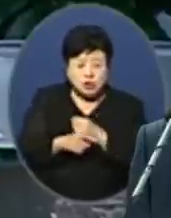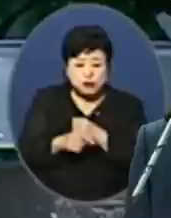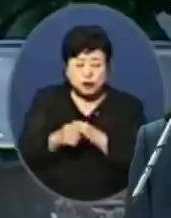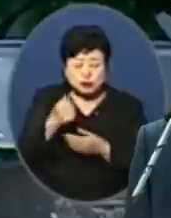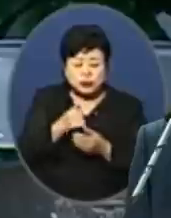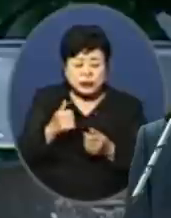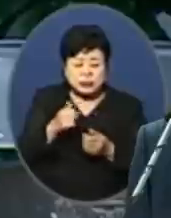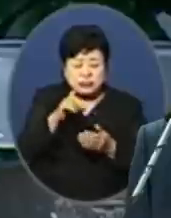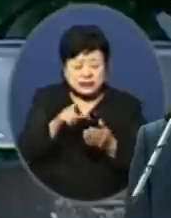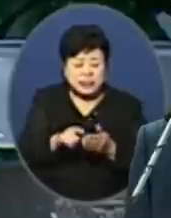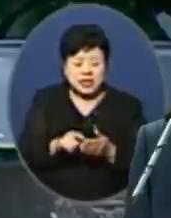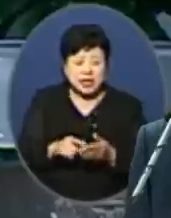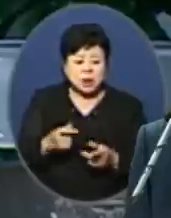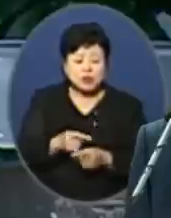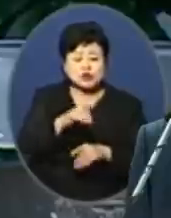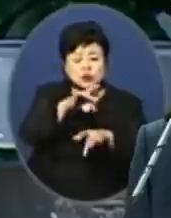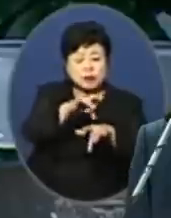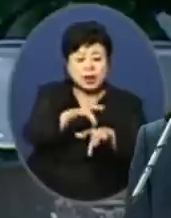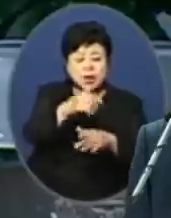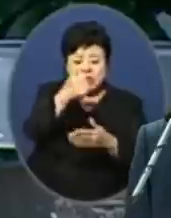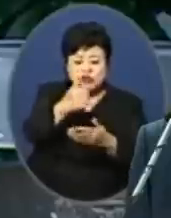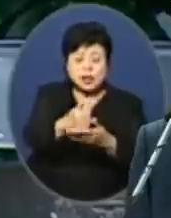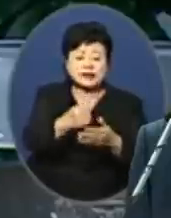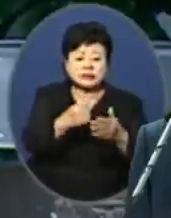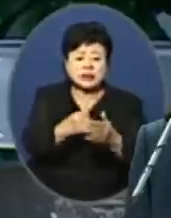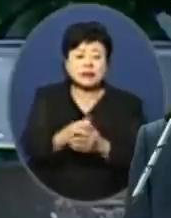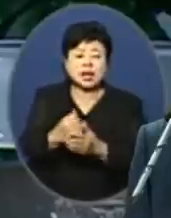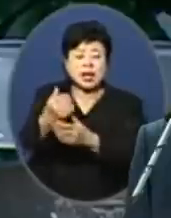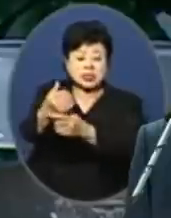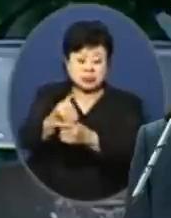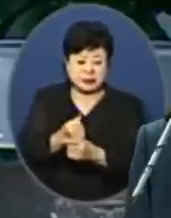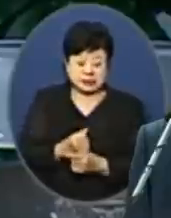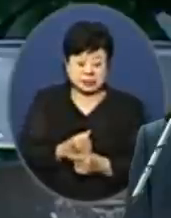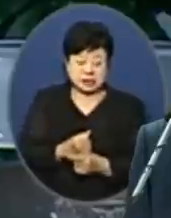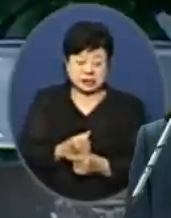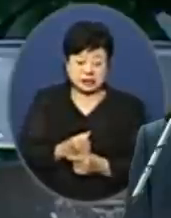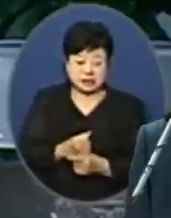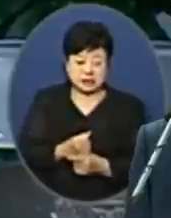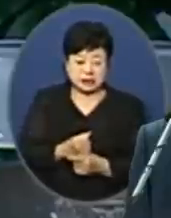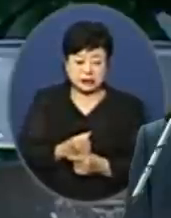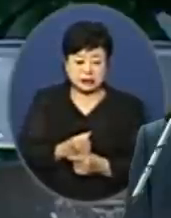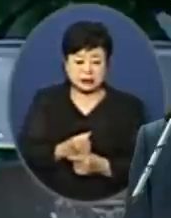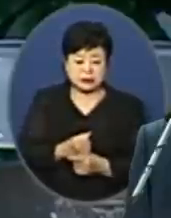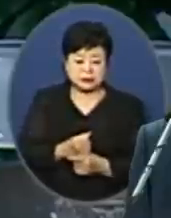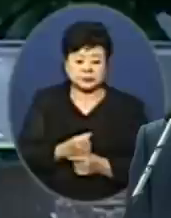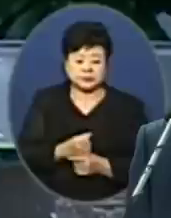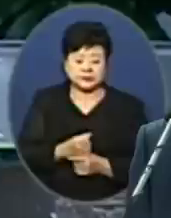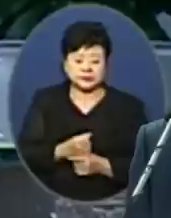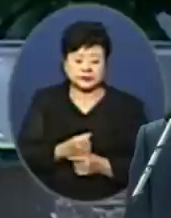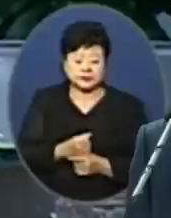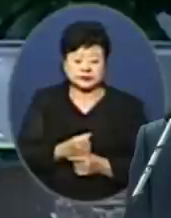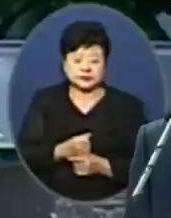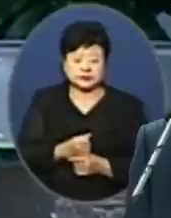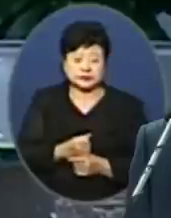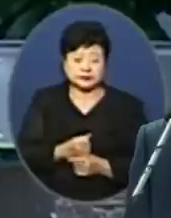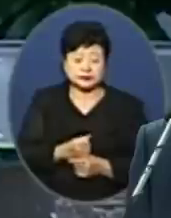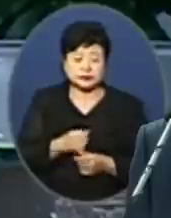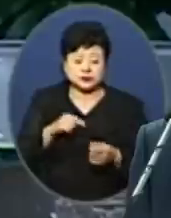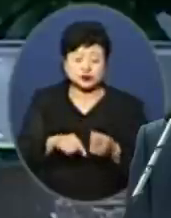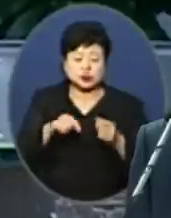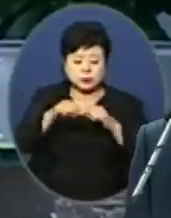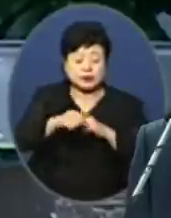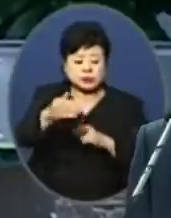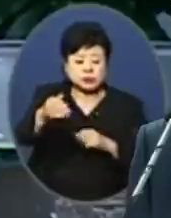때 원수 마귀가 죄인을 죄를 연고로 삼아서 여러분을 도적죄로 죽이고